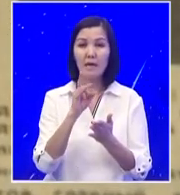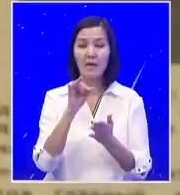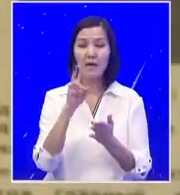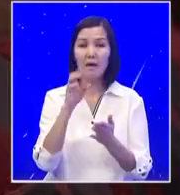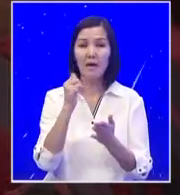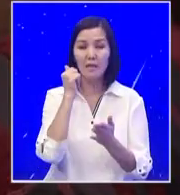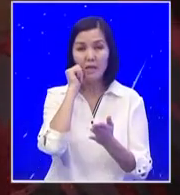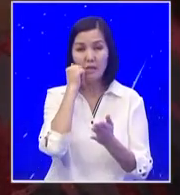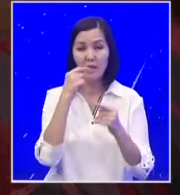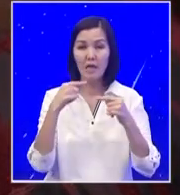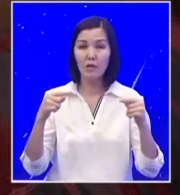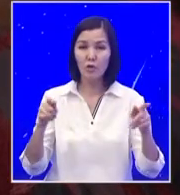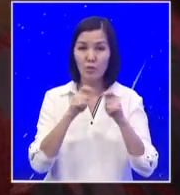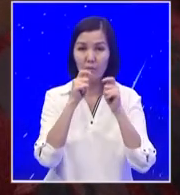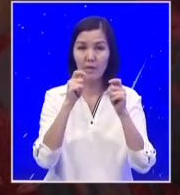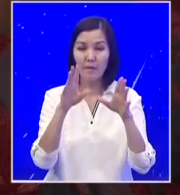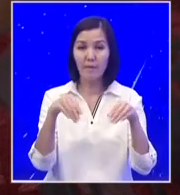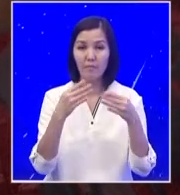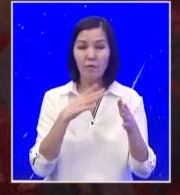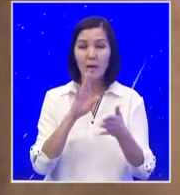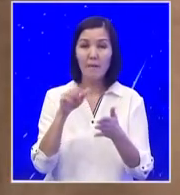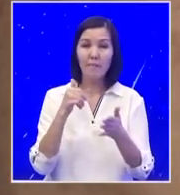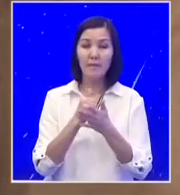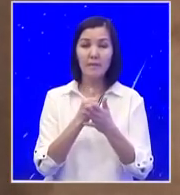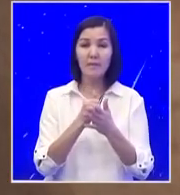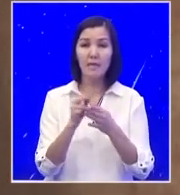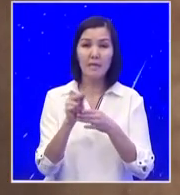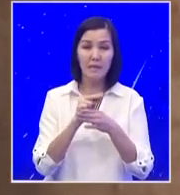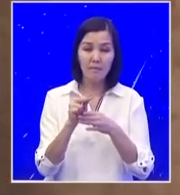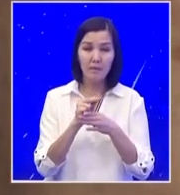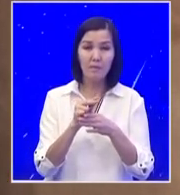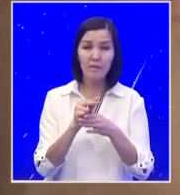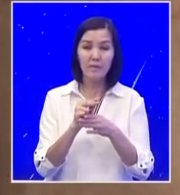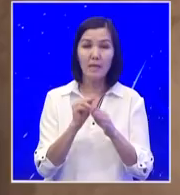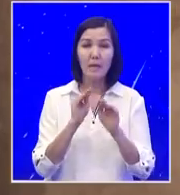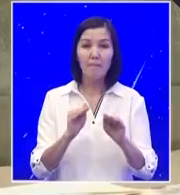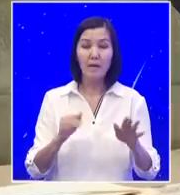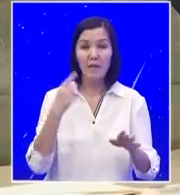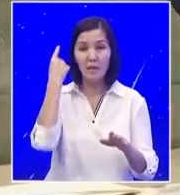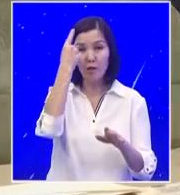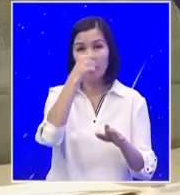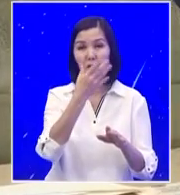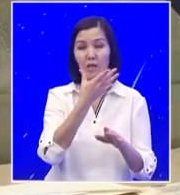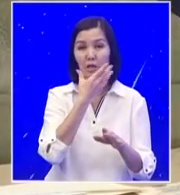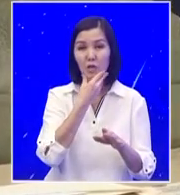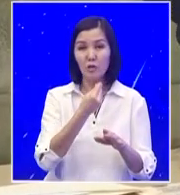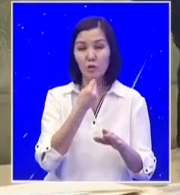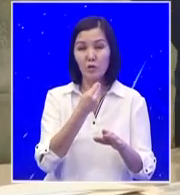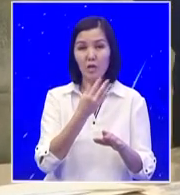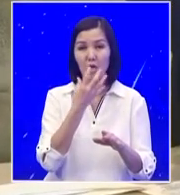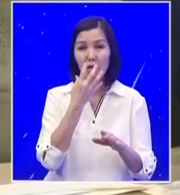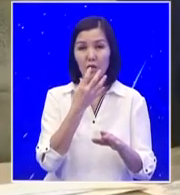берілген түрлі марапаттар. Алайда басы ол емес, емдеп жазғаныңның жылы жүзі, ыстық ілтипаты, дейді әжей.